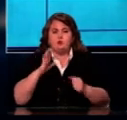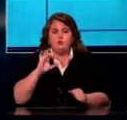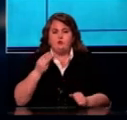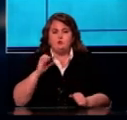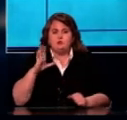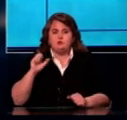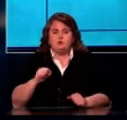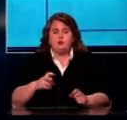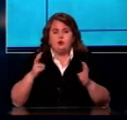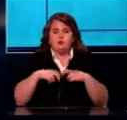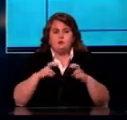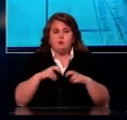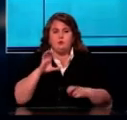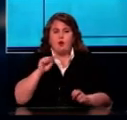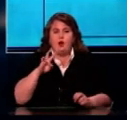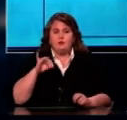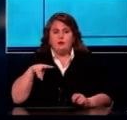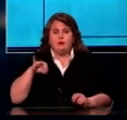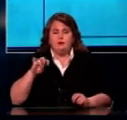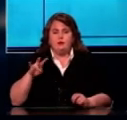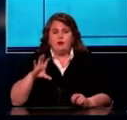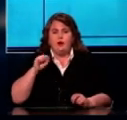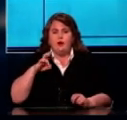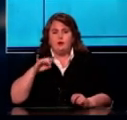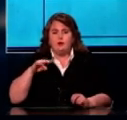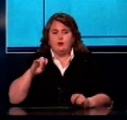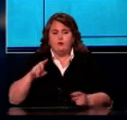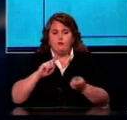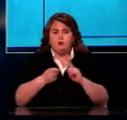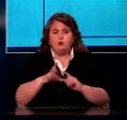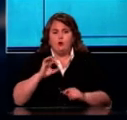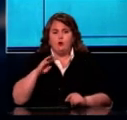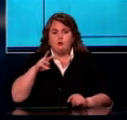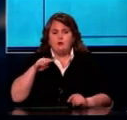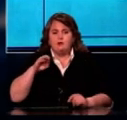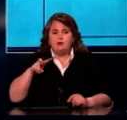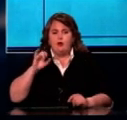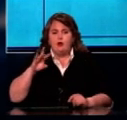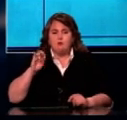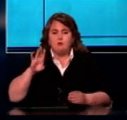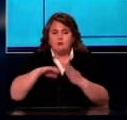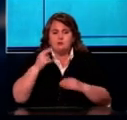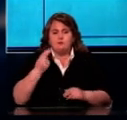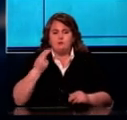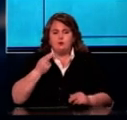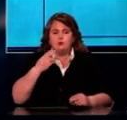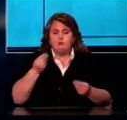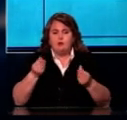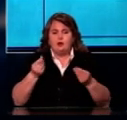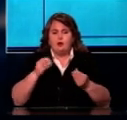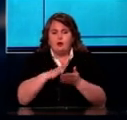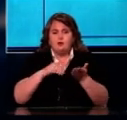Давайте разберем ситуацию с анилином. Анилин, в отличие от метиламина, это бесцветная,